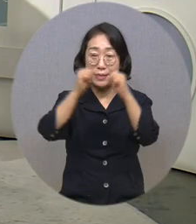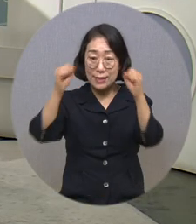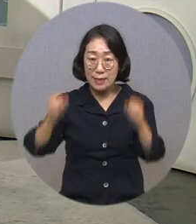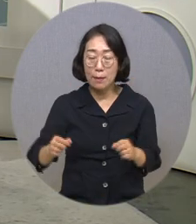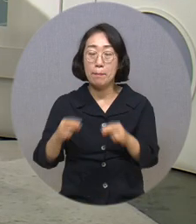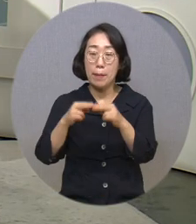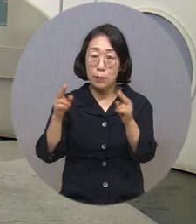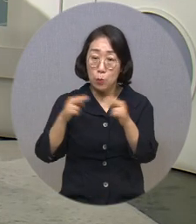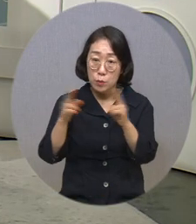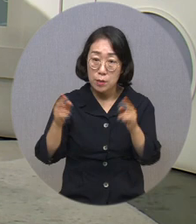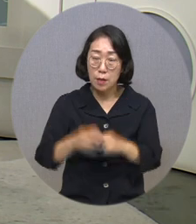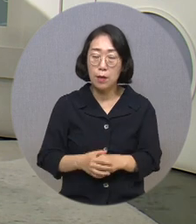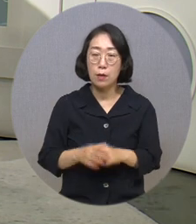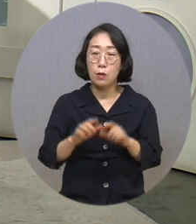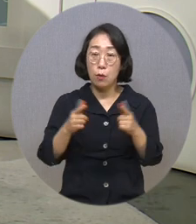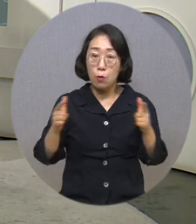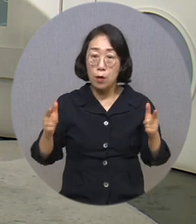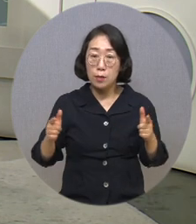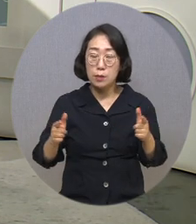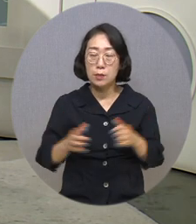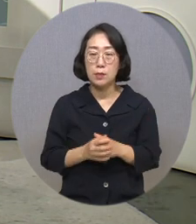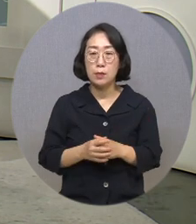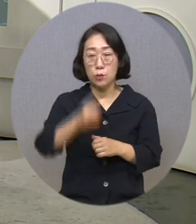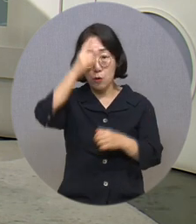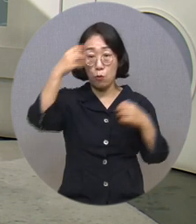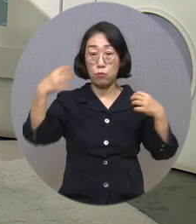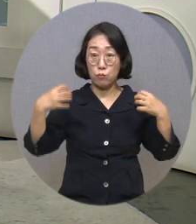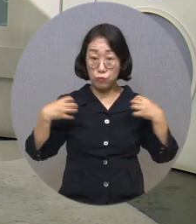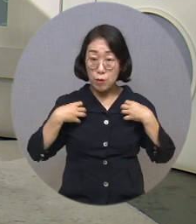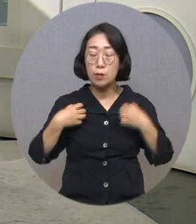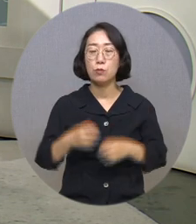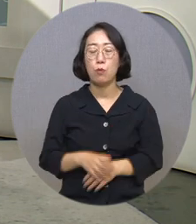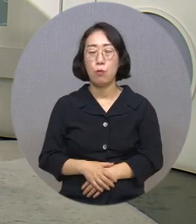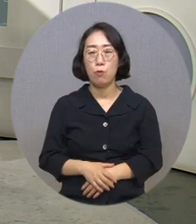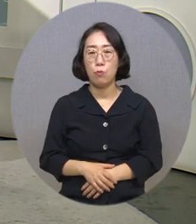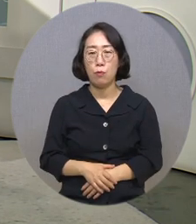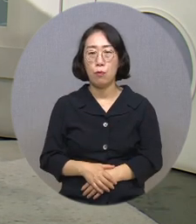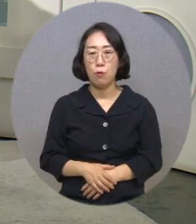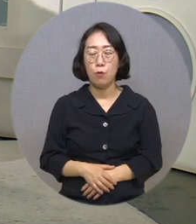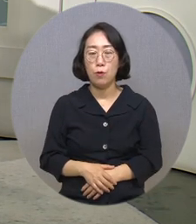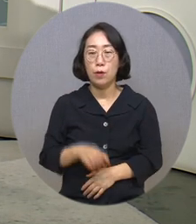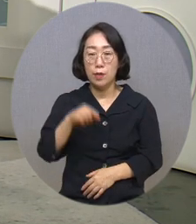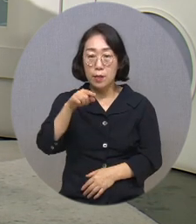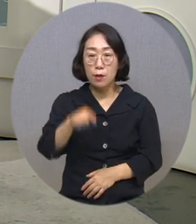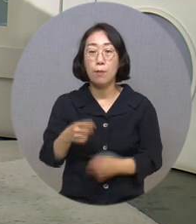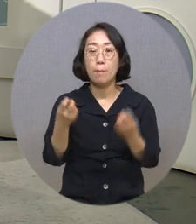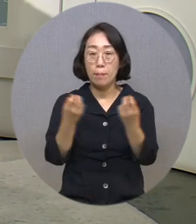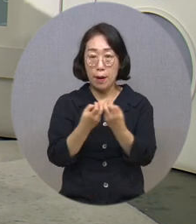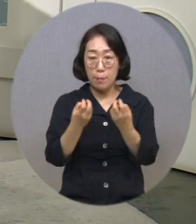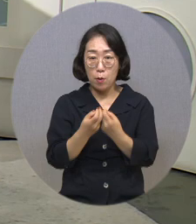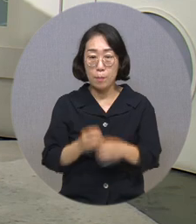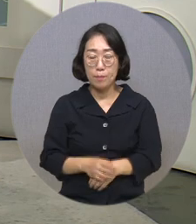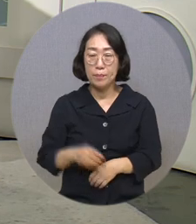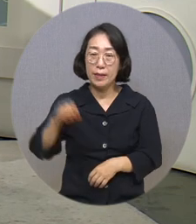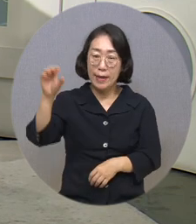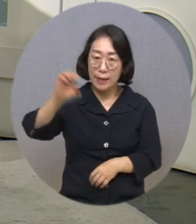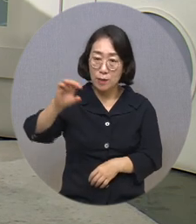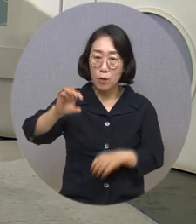그런 쪽도 많이 지금 신경을 쓰고 있지 않습니까? 네. 그래서 국가 전략을 앞으로는 이제 이 양념을 토대로